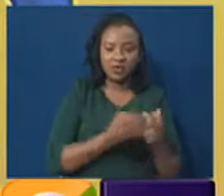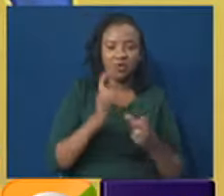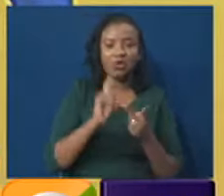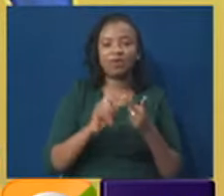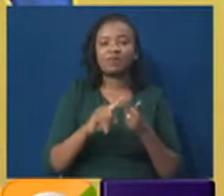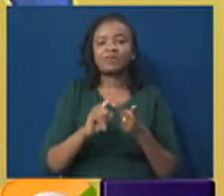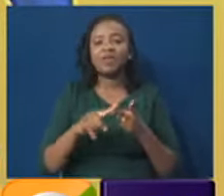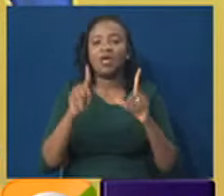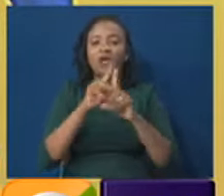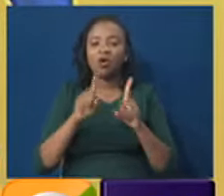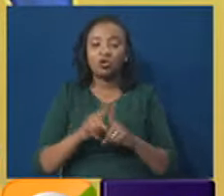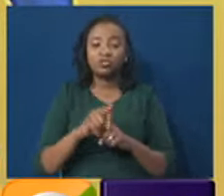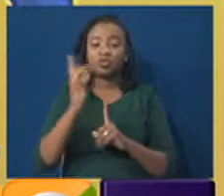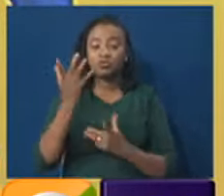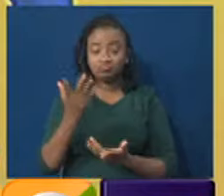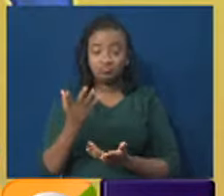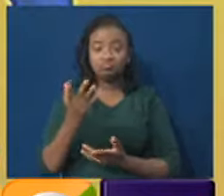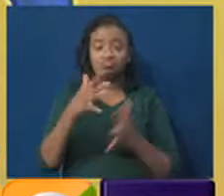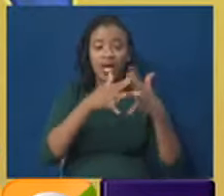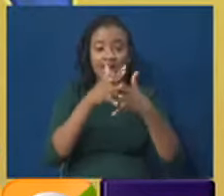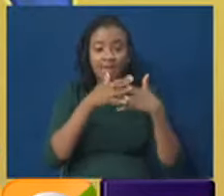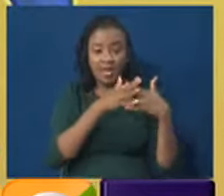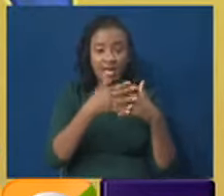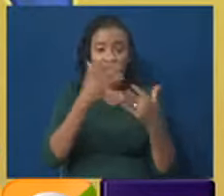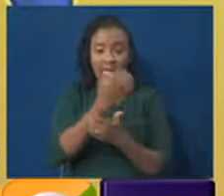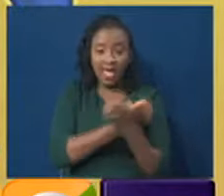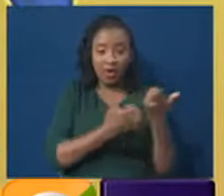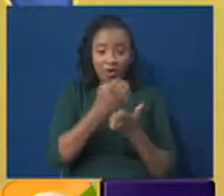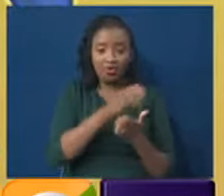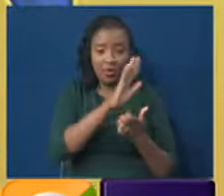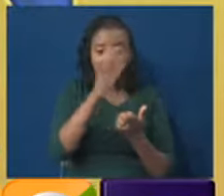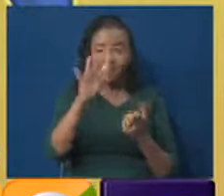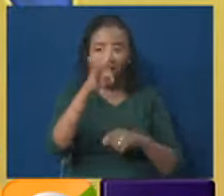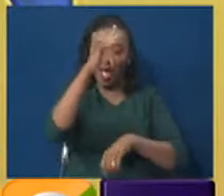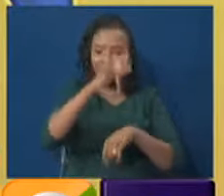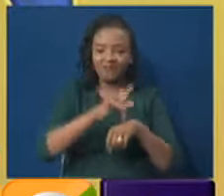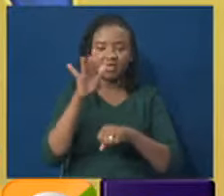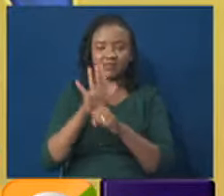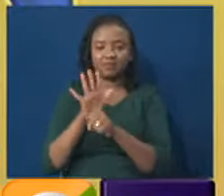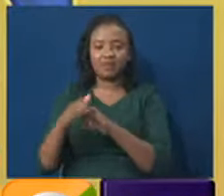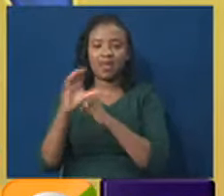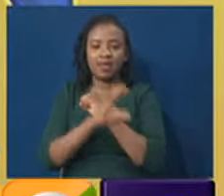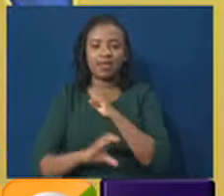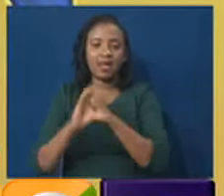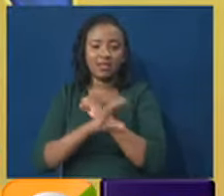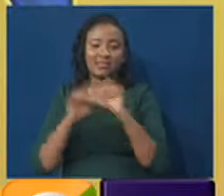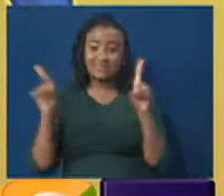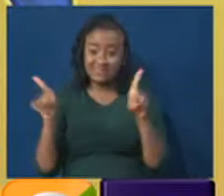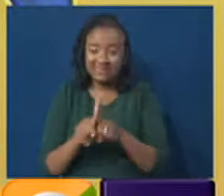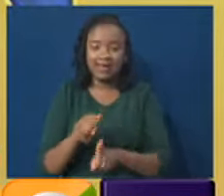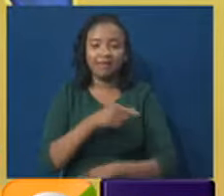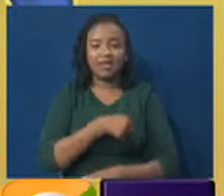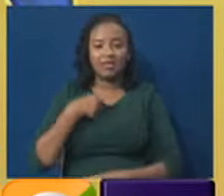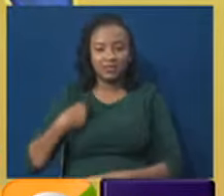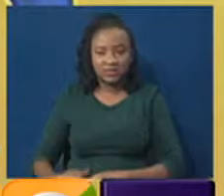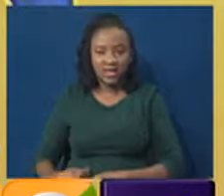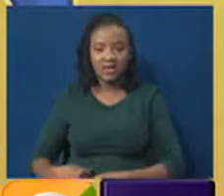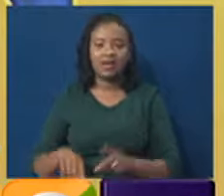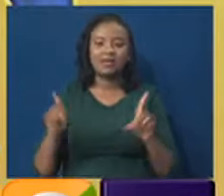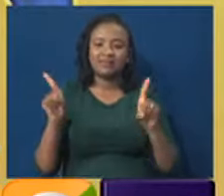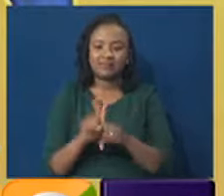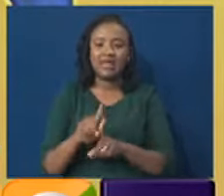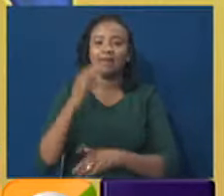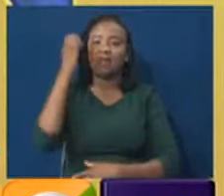kwamba uchumi wa Kimarekani unaendelea kudhoofisha nchi mingi, mpaka China, mpaka Europe